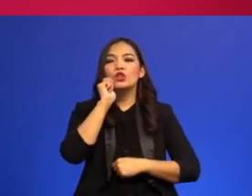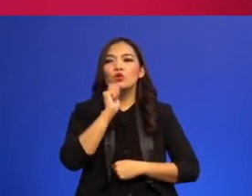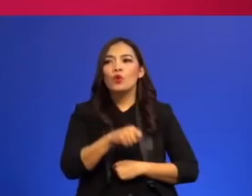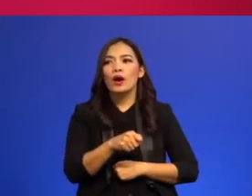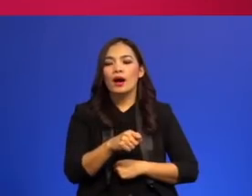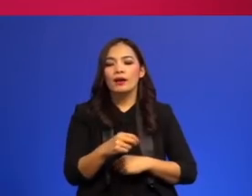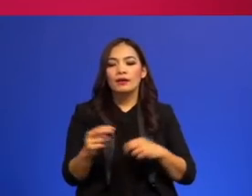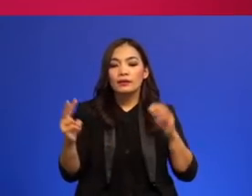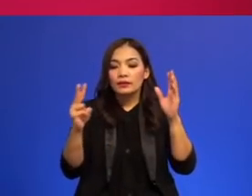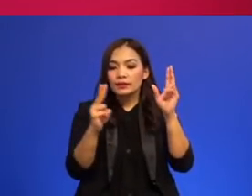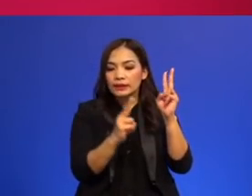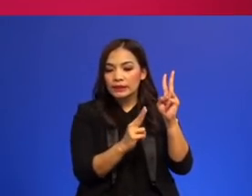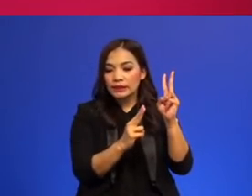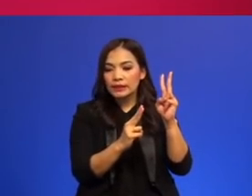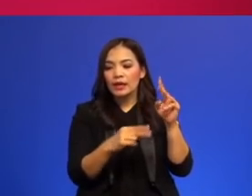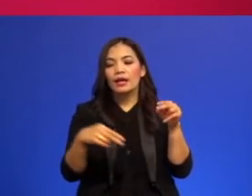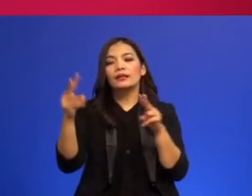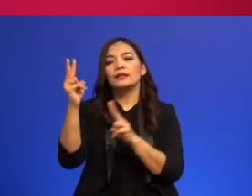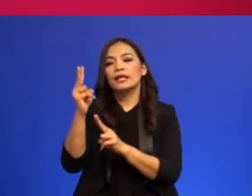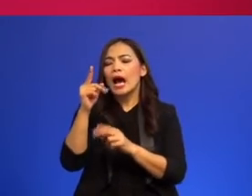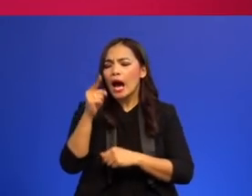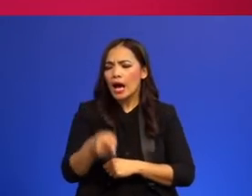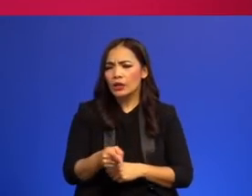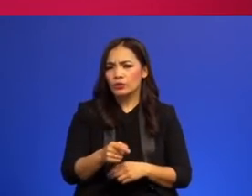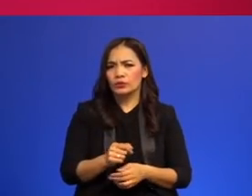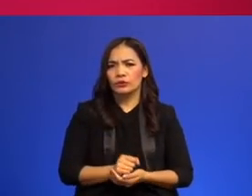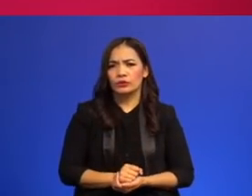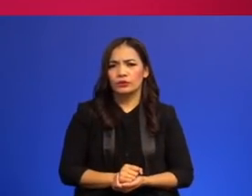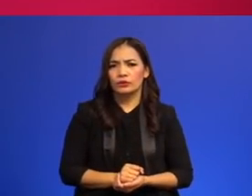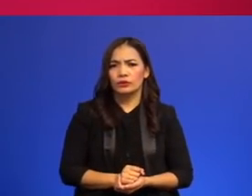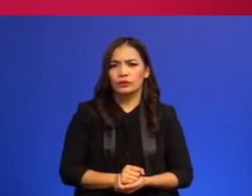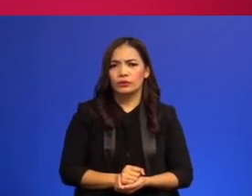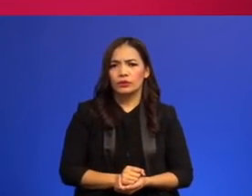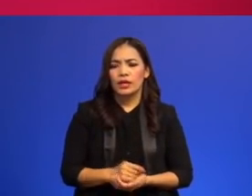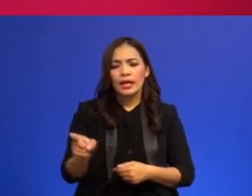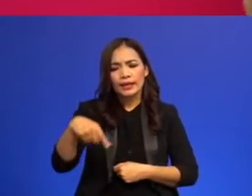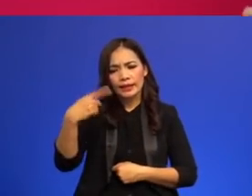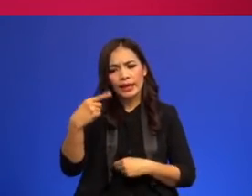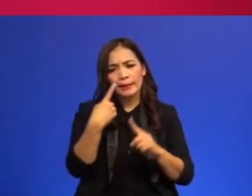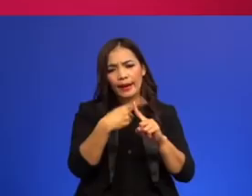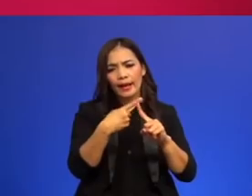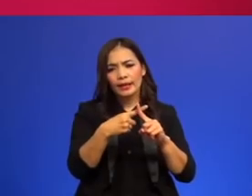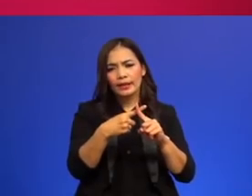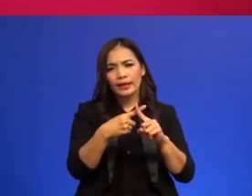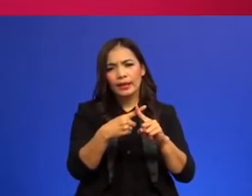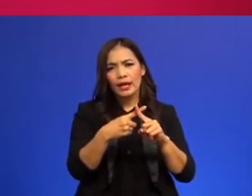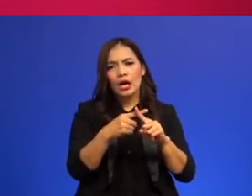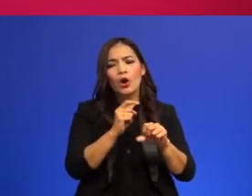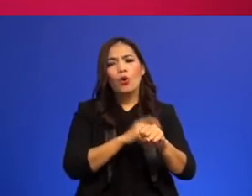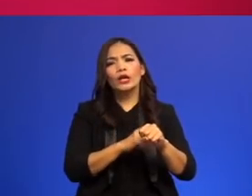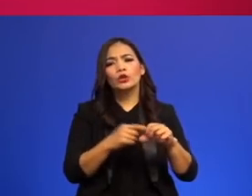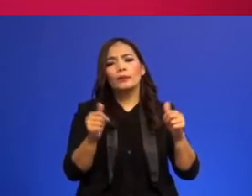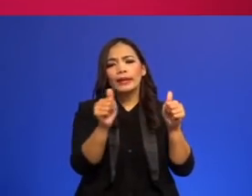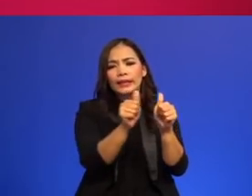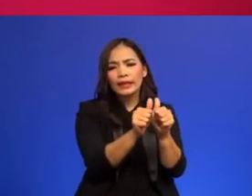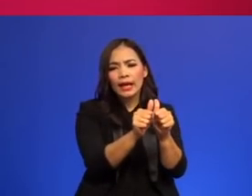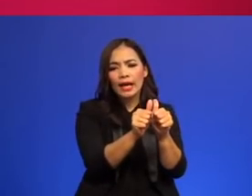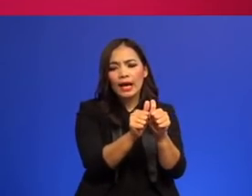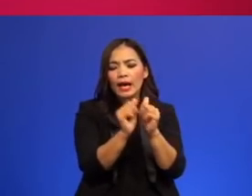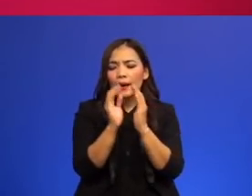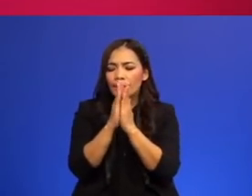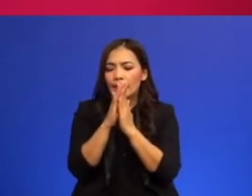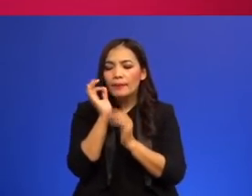ini tolong diingatkan ya Pak Timotius Tan, setiap kali anak mengucapkan terima kasih dan minta